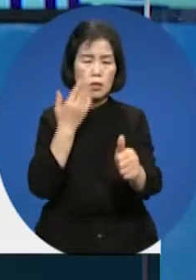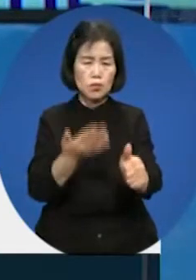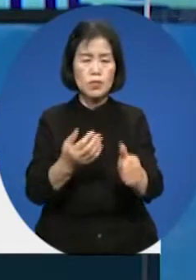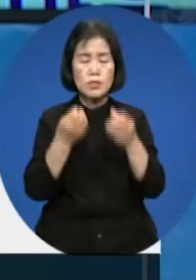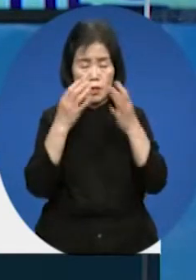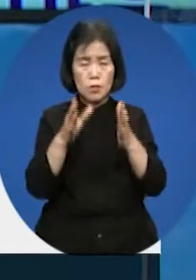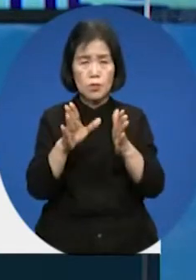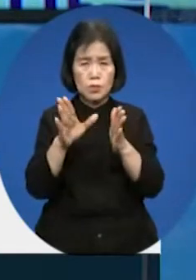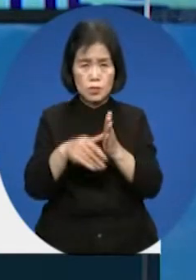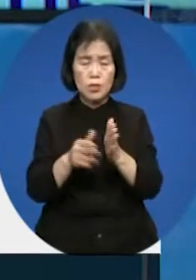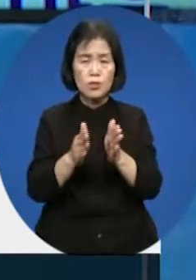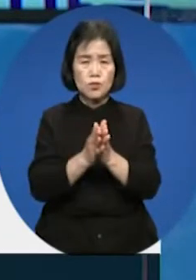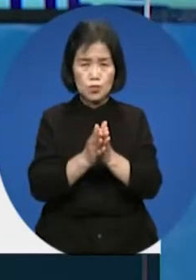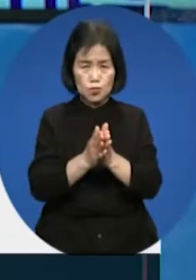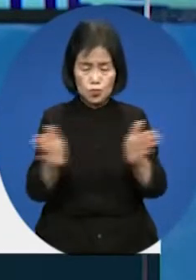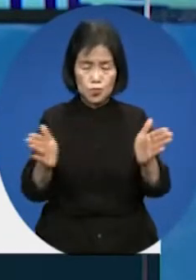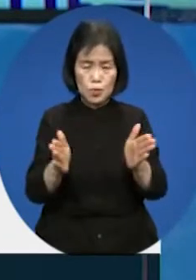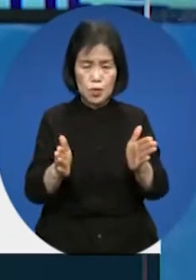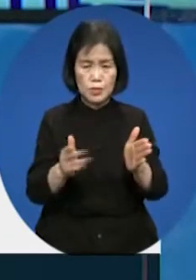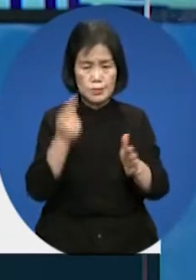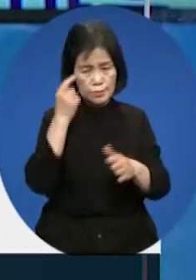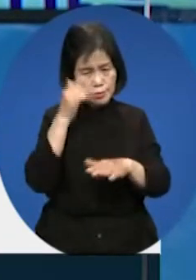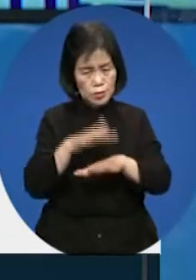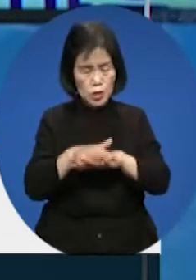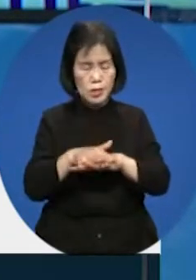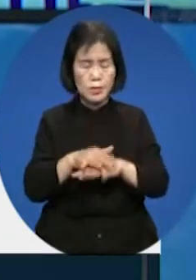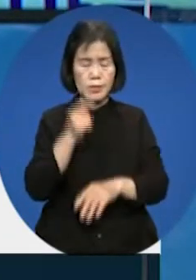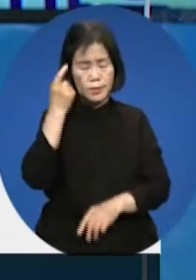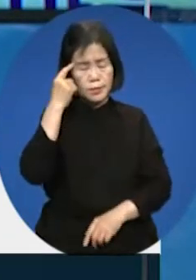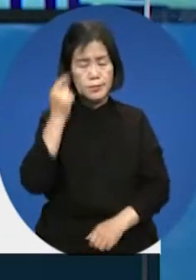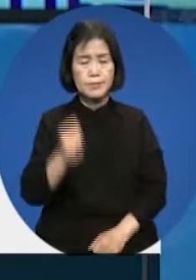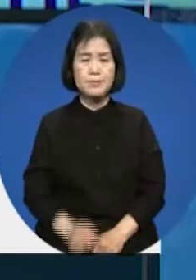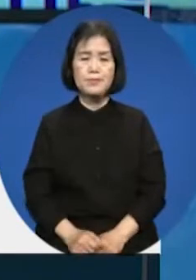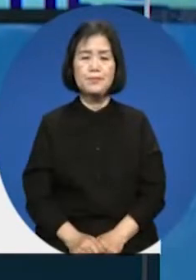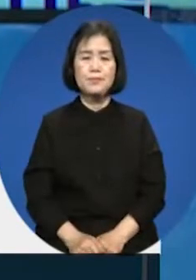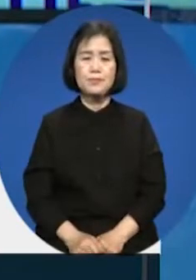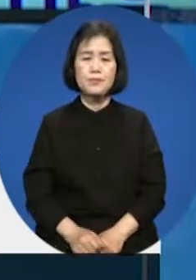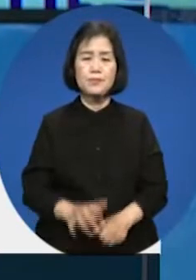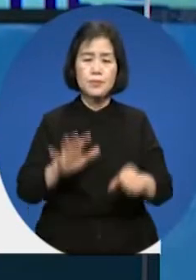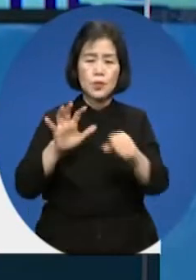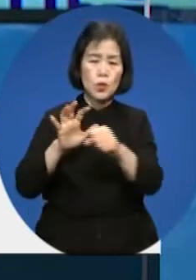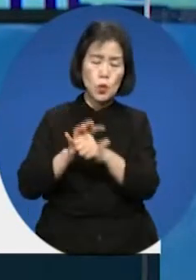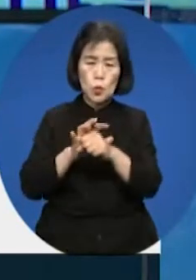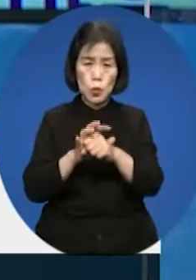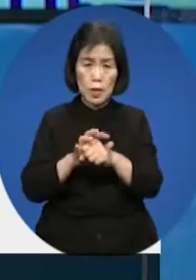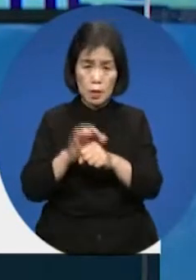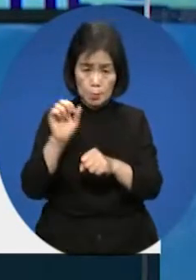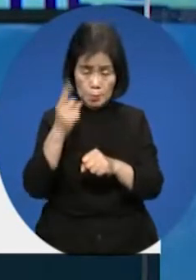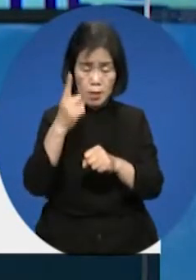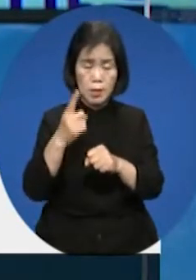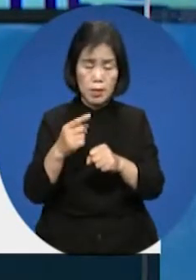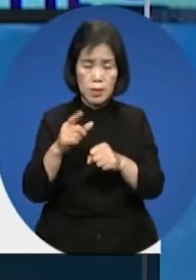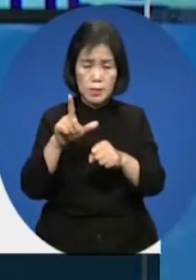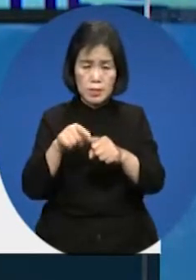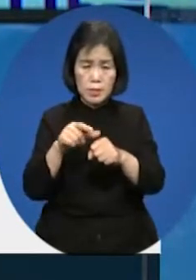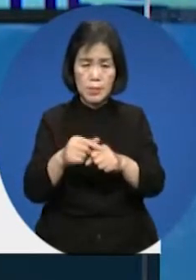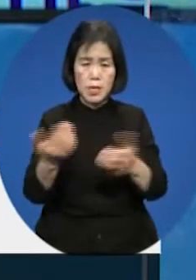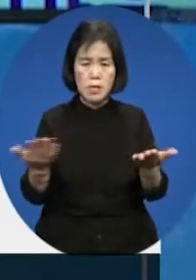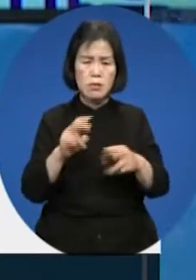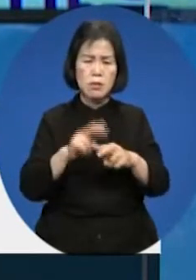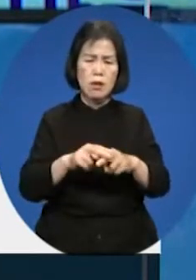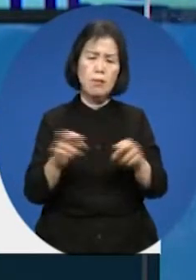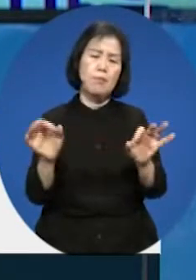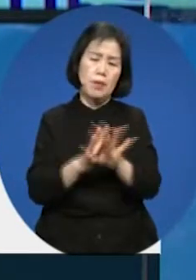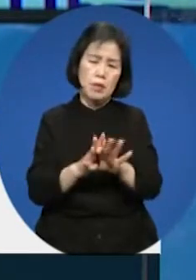시대를 준비하는 데서 가장 중요한 저는 전략을 보거든요. 특히나 코로나가 온 이후 시점에서 일자리 잃으신 분도